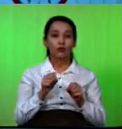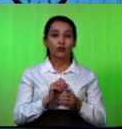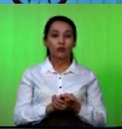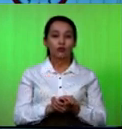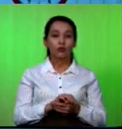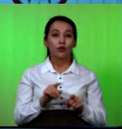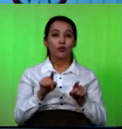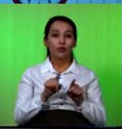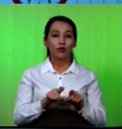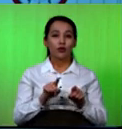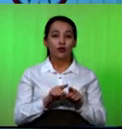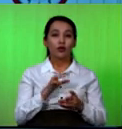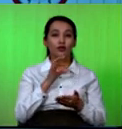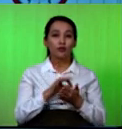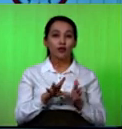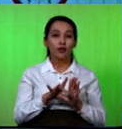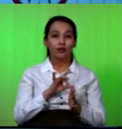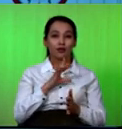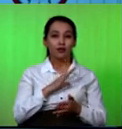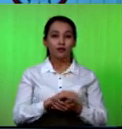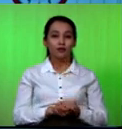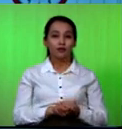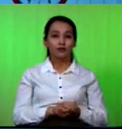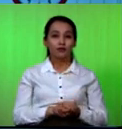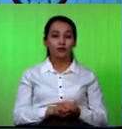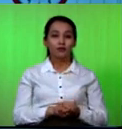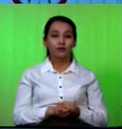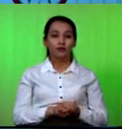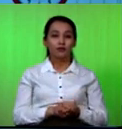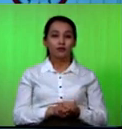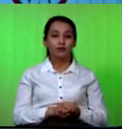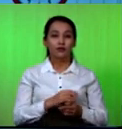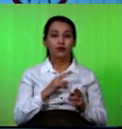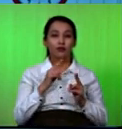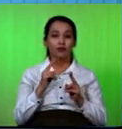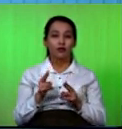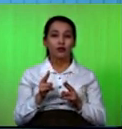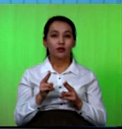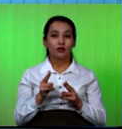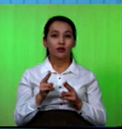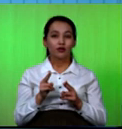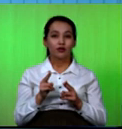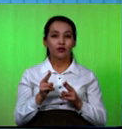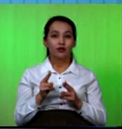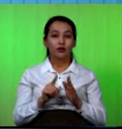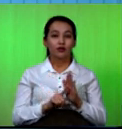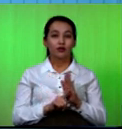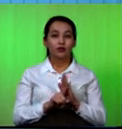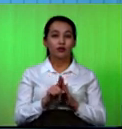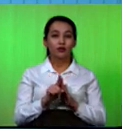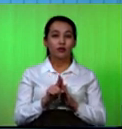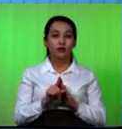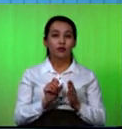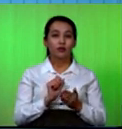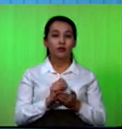javobni tanlaganmidingiz? Unday bo'lsa, keling endi navbatni keyingi topshiriqqa